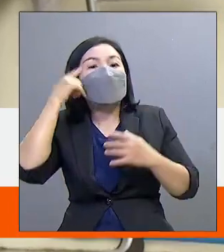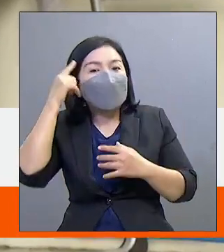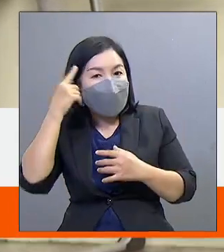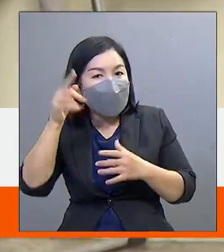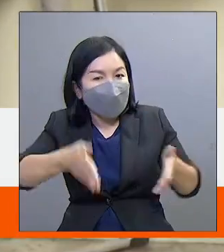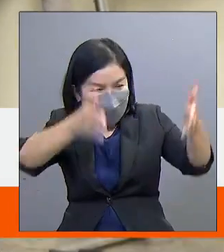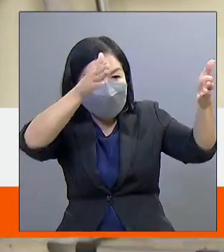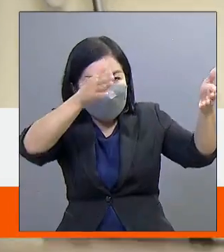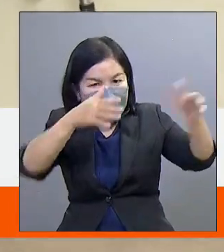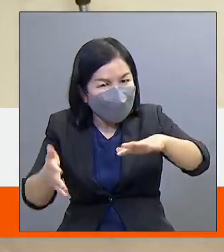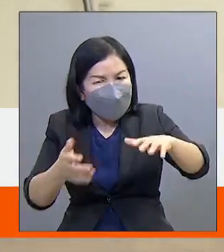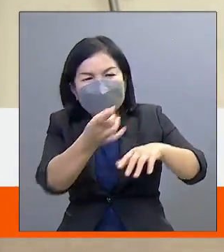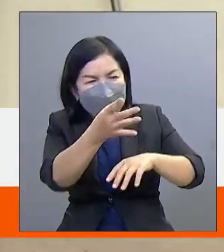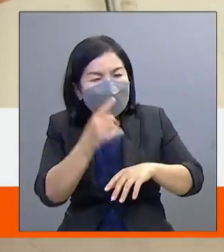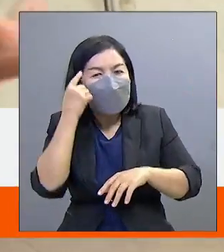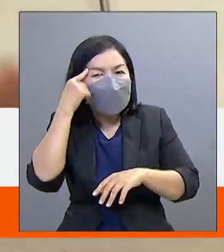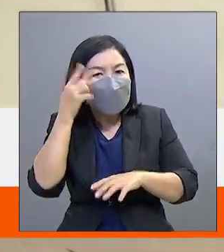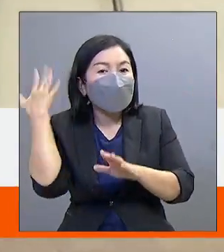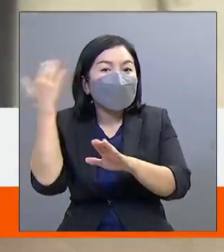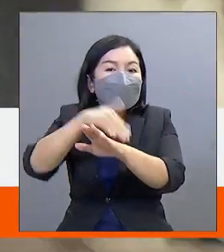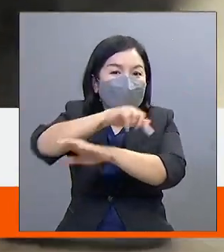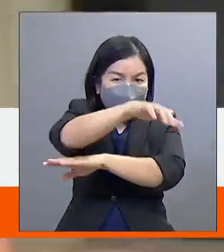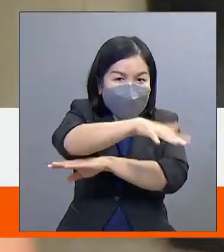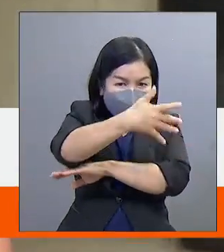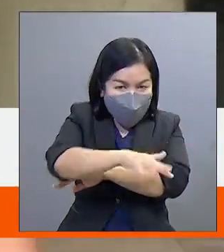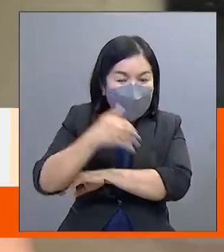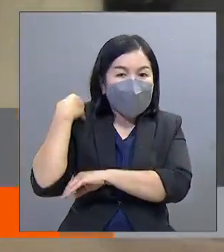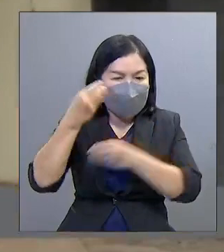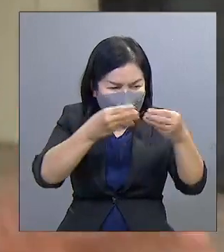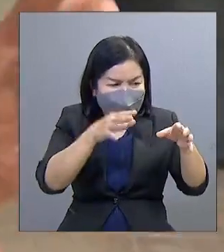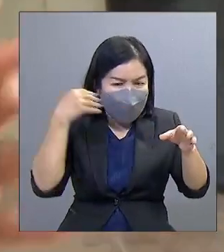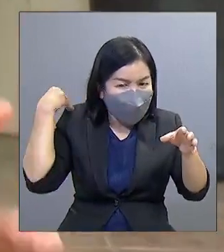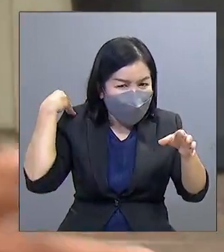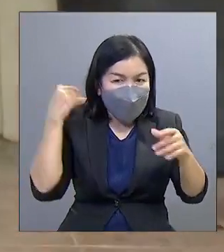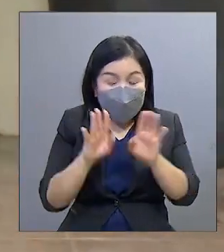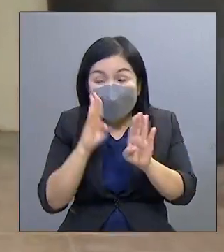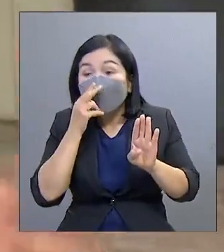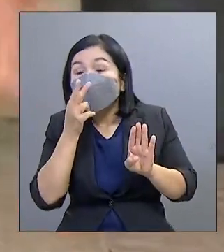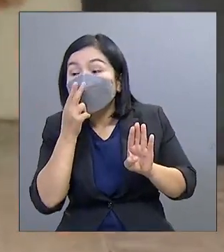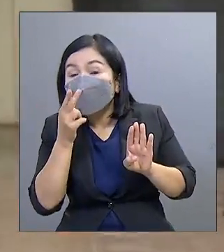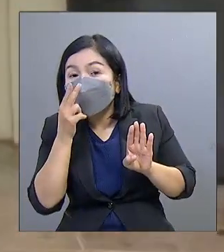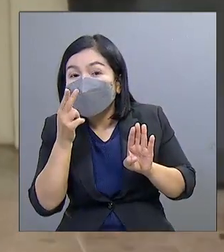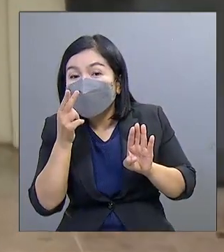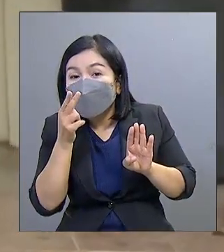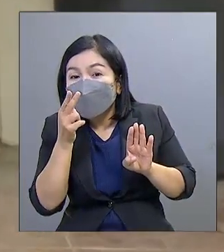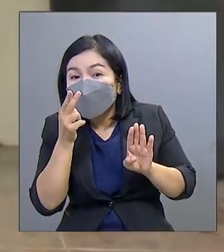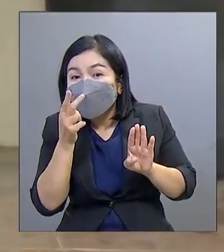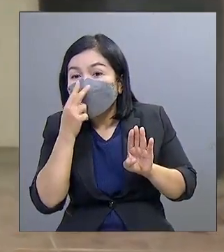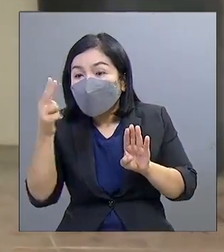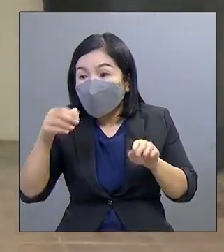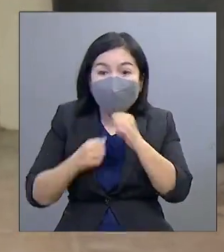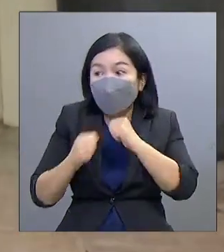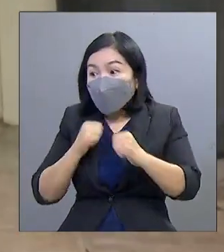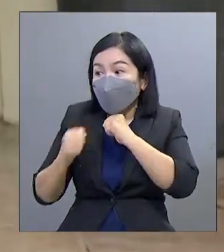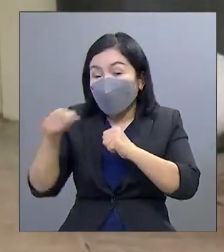าจะเป็นตึกนี้เกิดอะไรกับตึกนี้เพราะว่าตอนเย็นเกิดขึ้นแล้วใช่ไหมเราก็เปิดประตูออกมาเราก็คนตึกนี้ก็วิ่ง